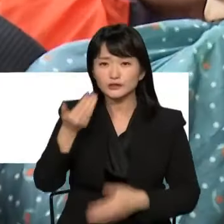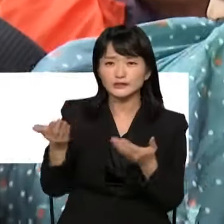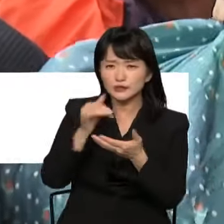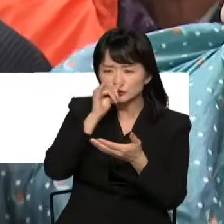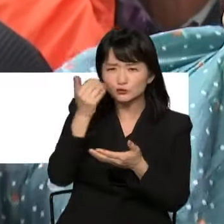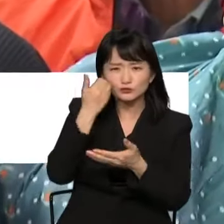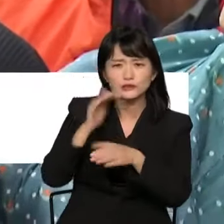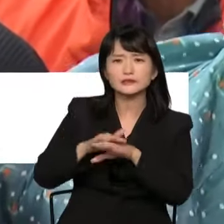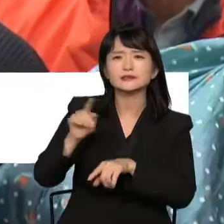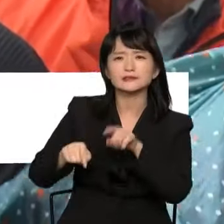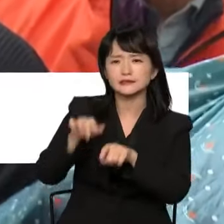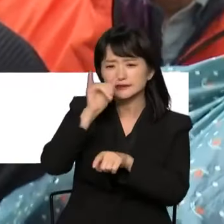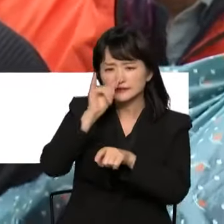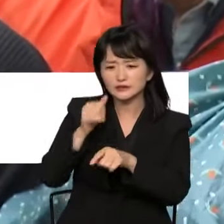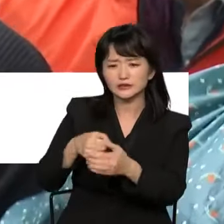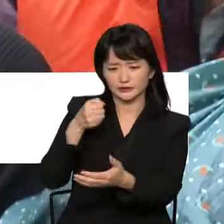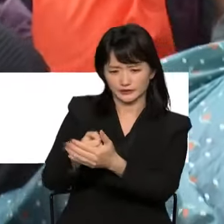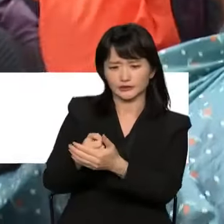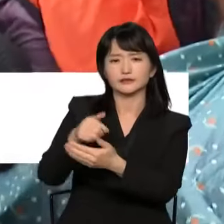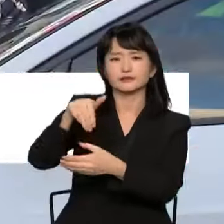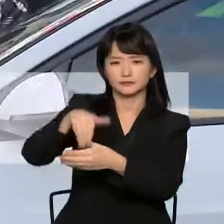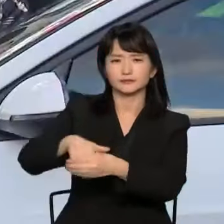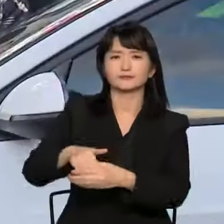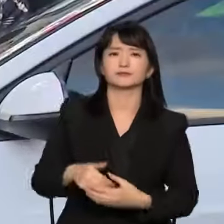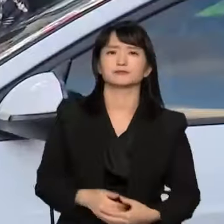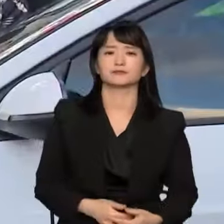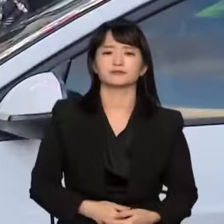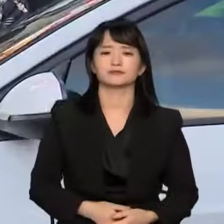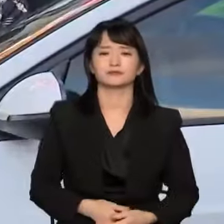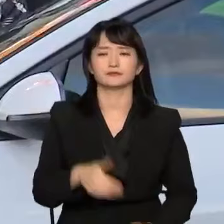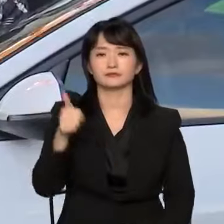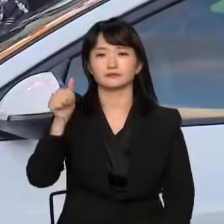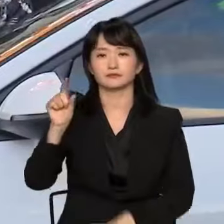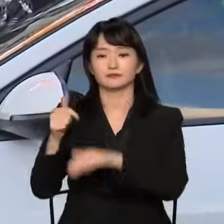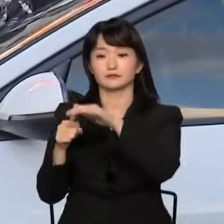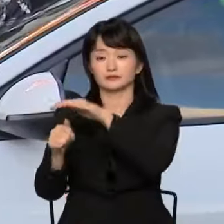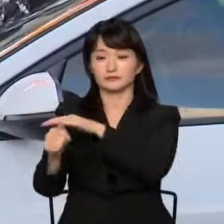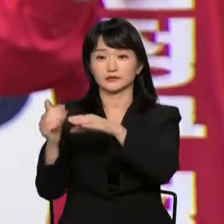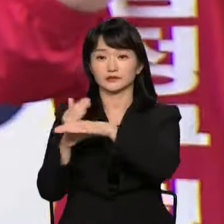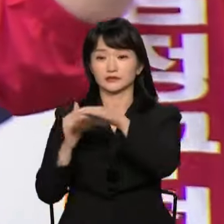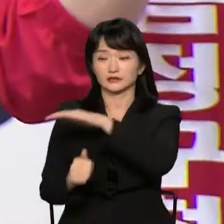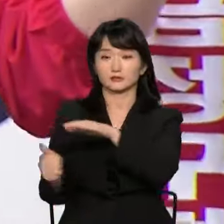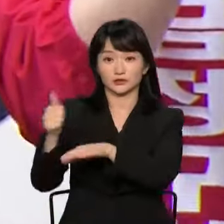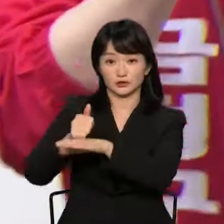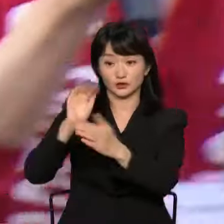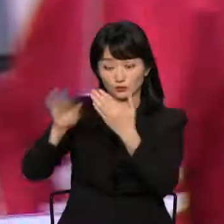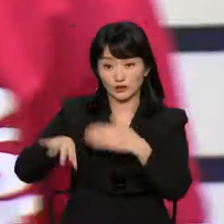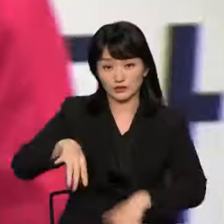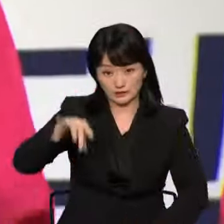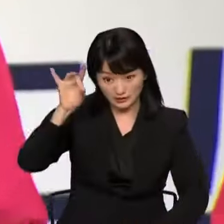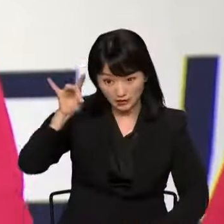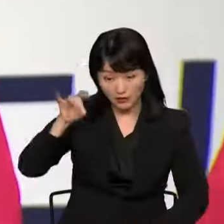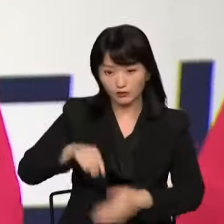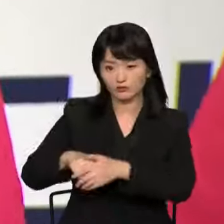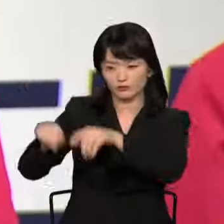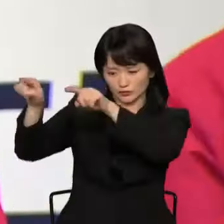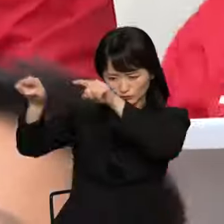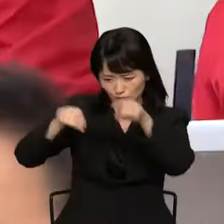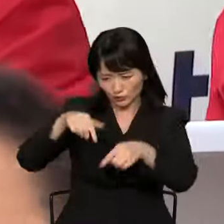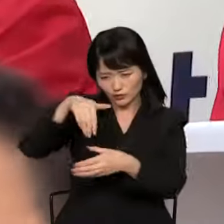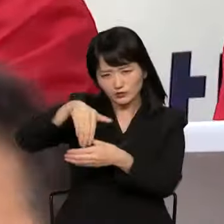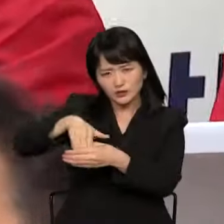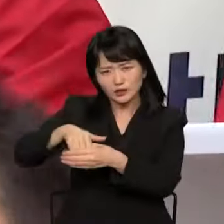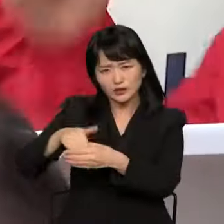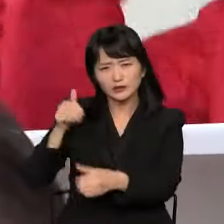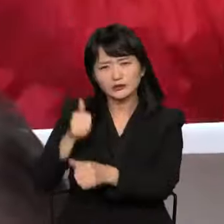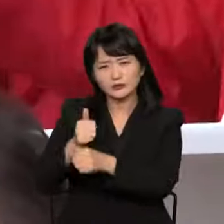수 있는지를 정하는 선거입니다. 한 대표로선 당대표 취임 이후 처음 치러지는 전국단위 선거라